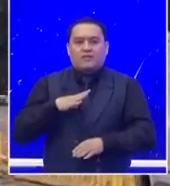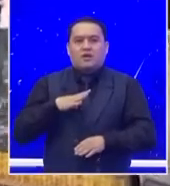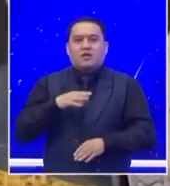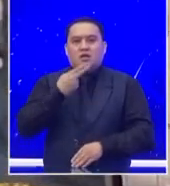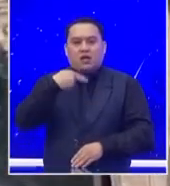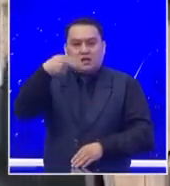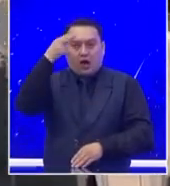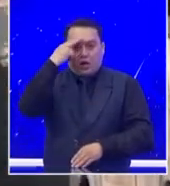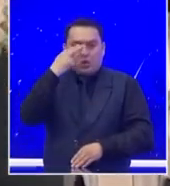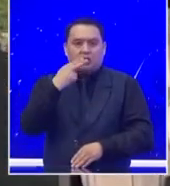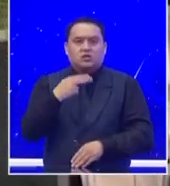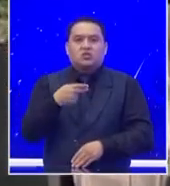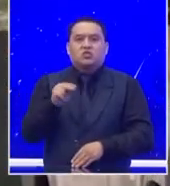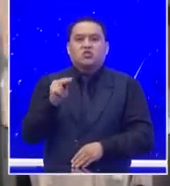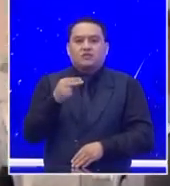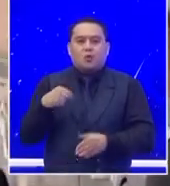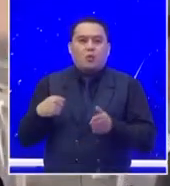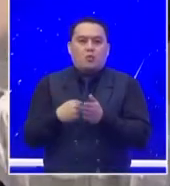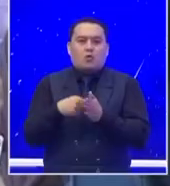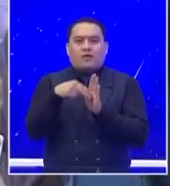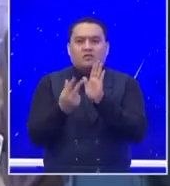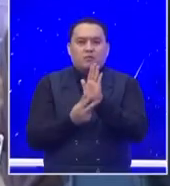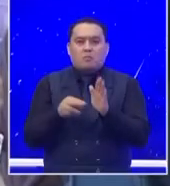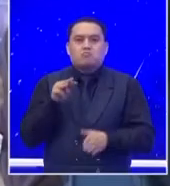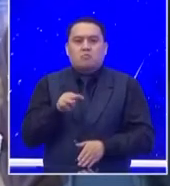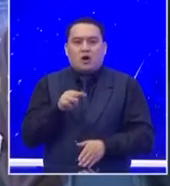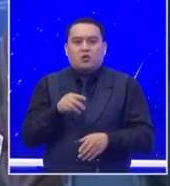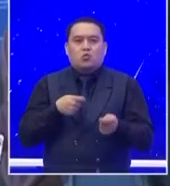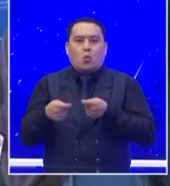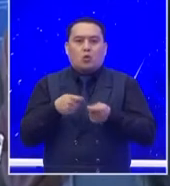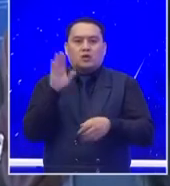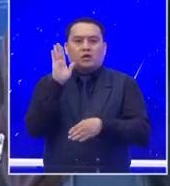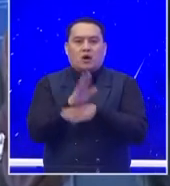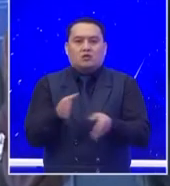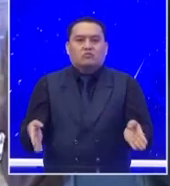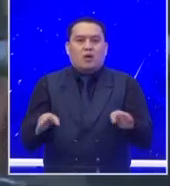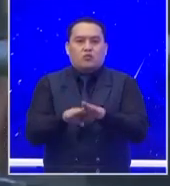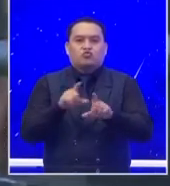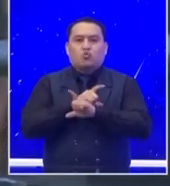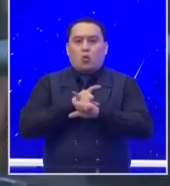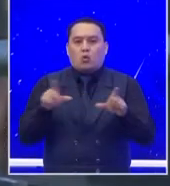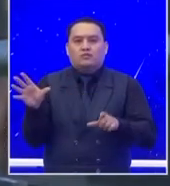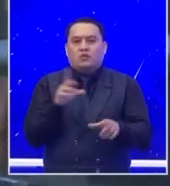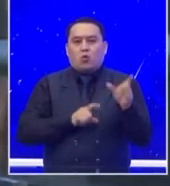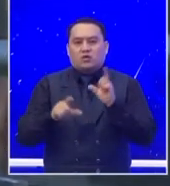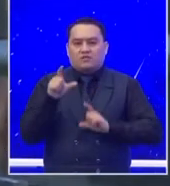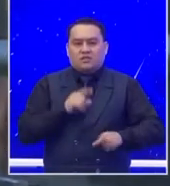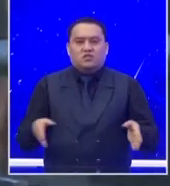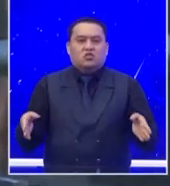на Италию, где с четверга и по 18 марта правительство распорядилось закрыть все школы и все